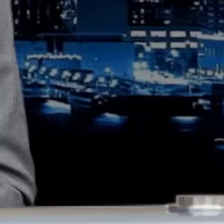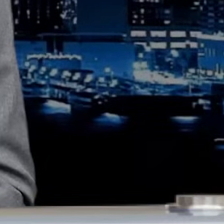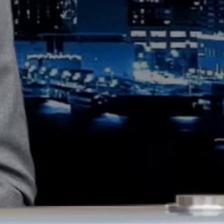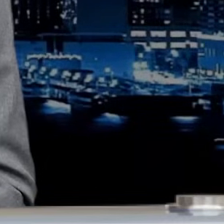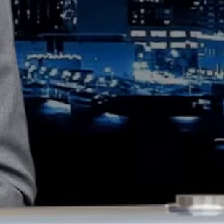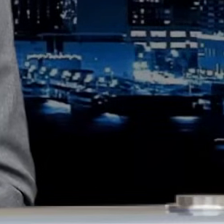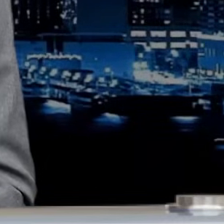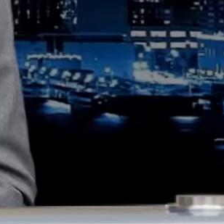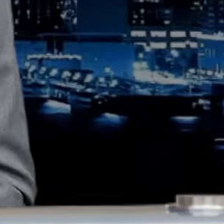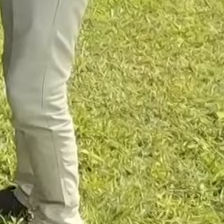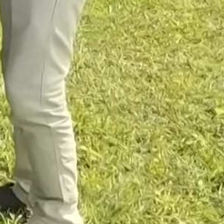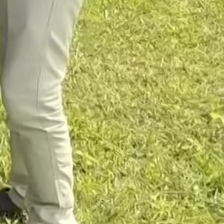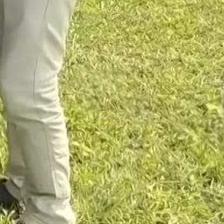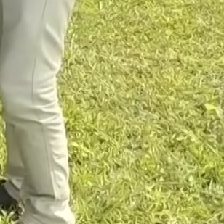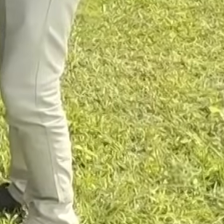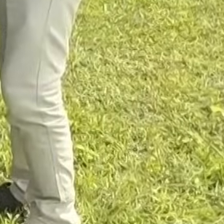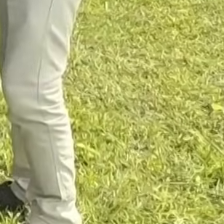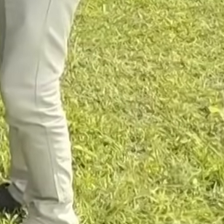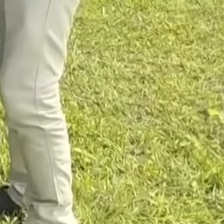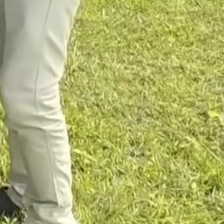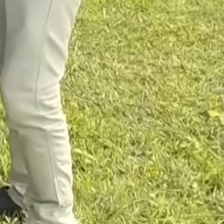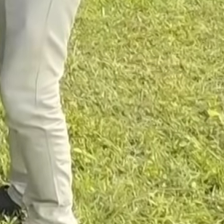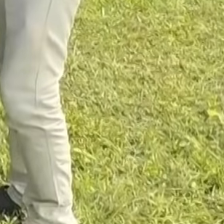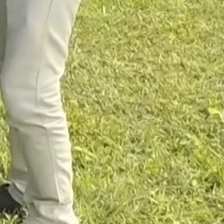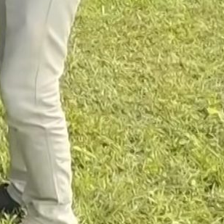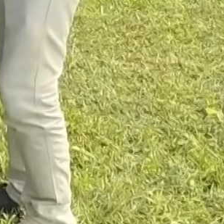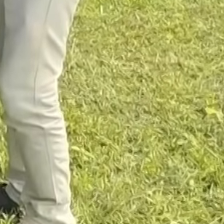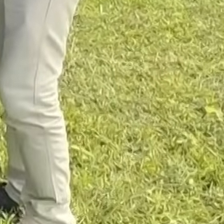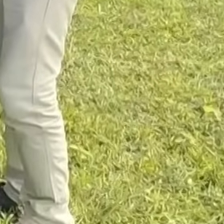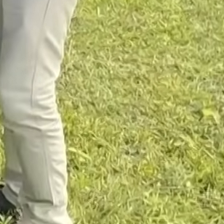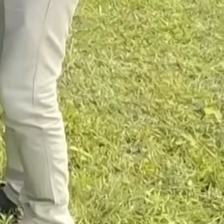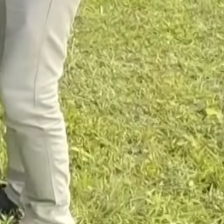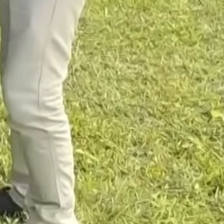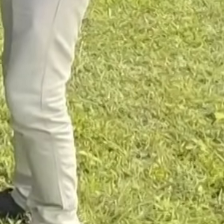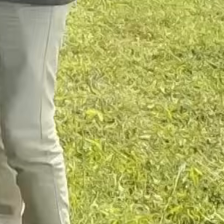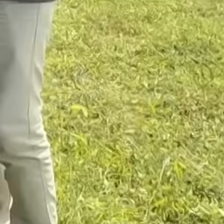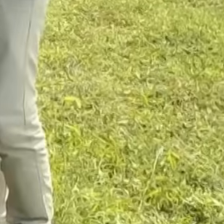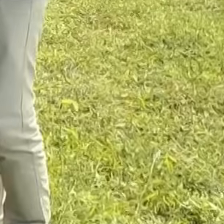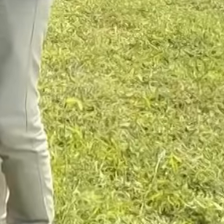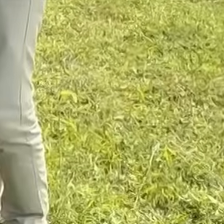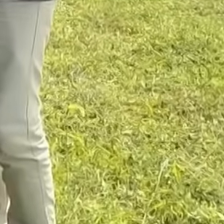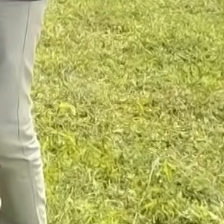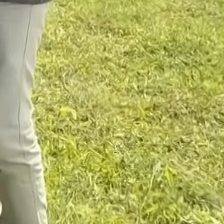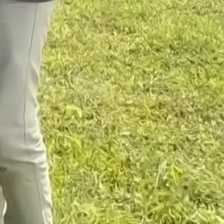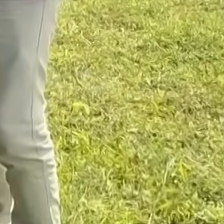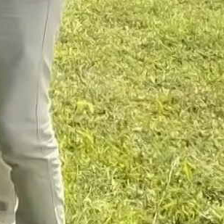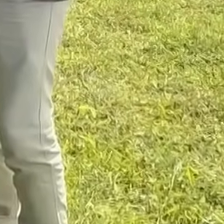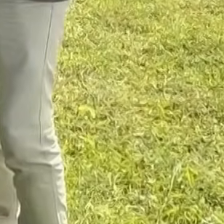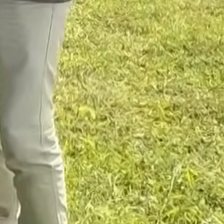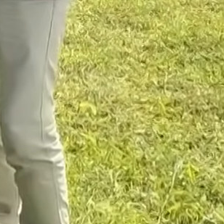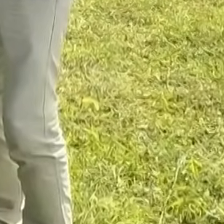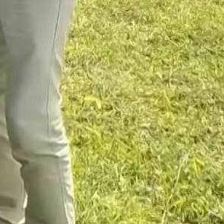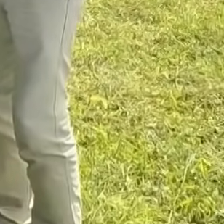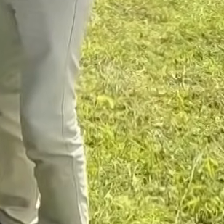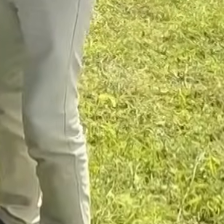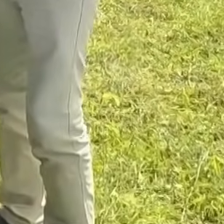இதனை தெரிவித்தனர். இதன் பின்னர் அவர்கள் வெளியிட்ட அறிக்கையில் இவ்வாறு குறிப்பிடப்பட்டுள்ளது. இவ்விடயம் தொடர்பில் கனகபுரம் மாவீரர் நினைவேந்தல்